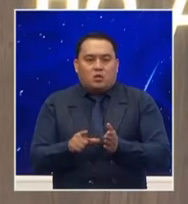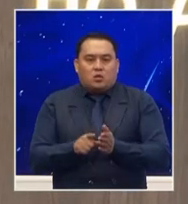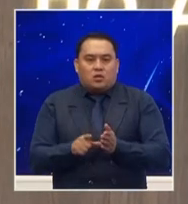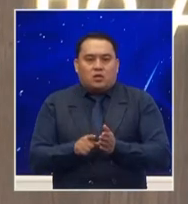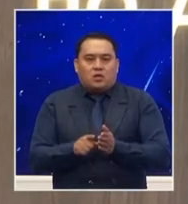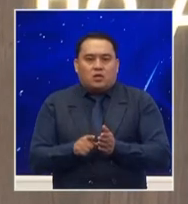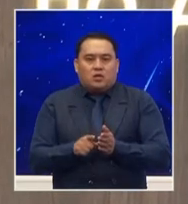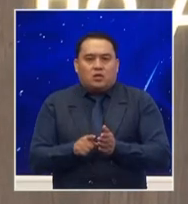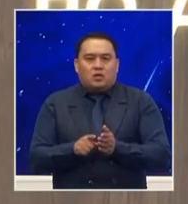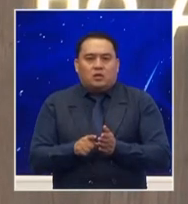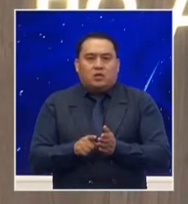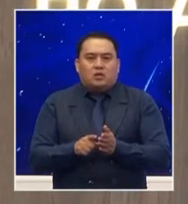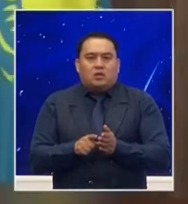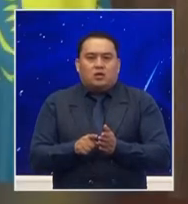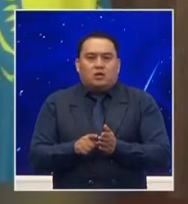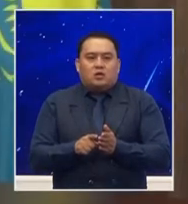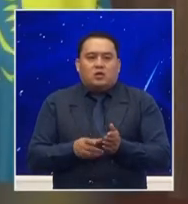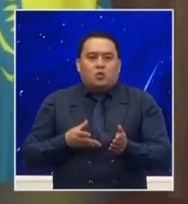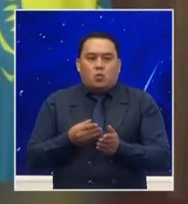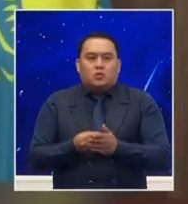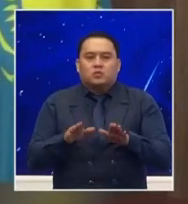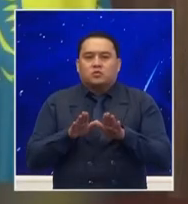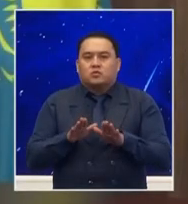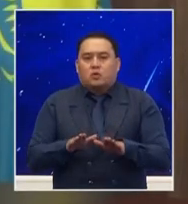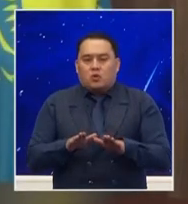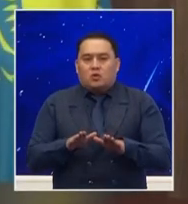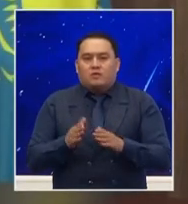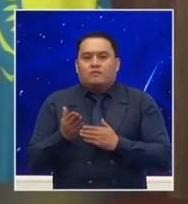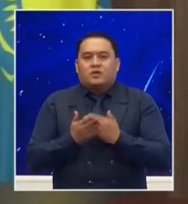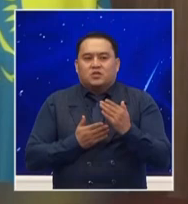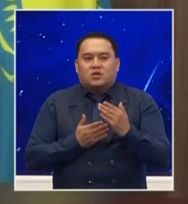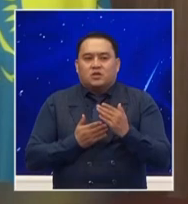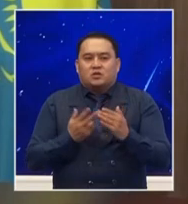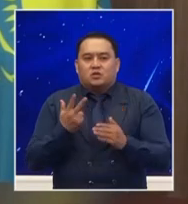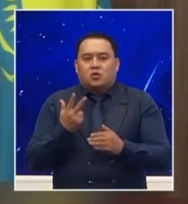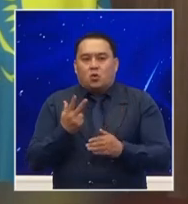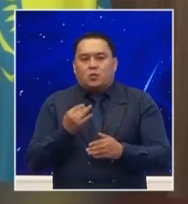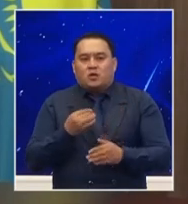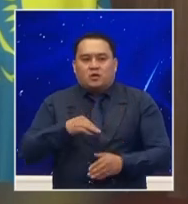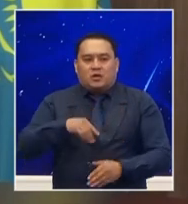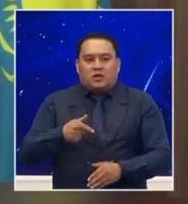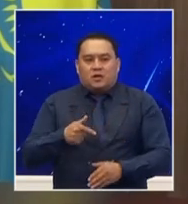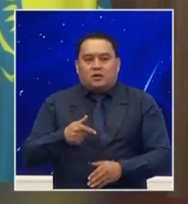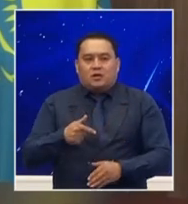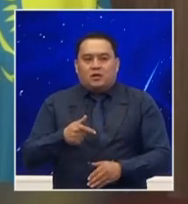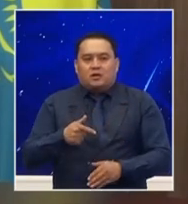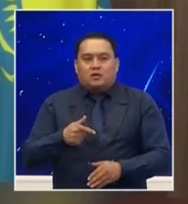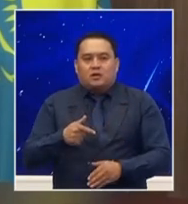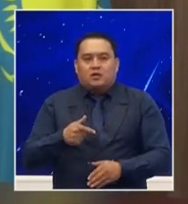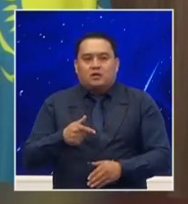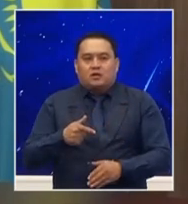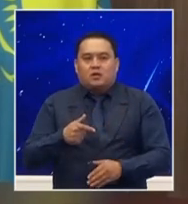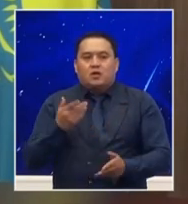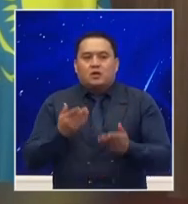Алматинской области только 228 тысяч у нас должников. Это свыше 3 миллиардов тенге. Так что вот как раз